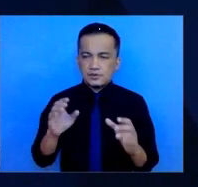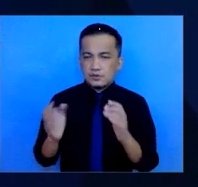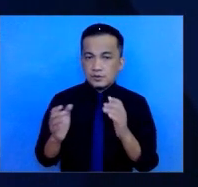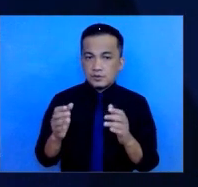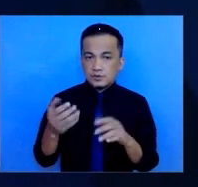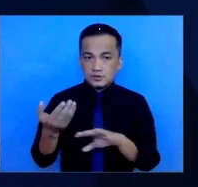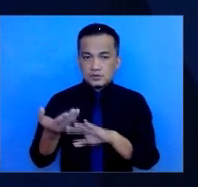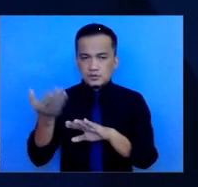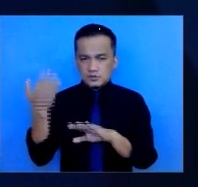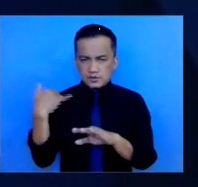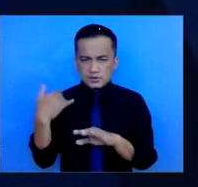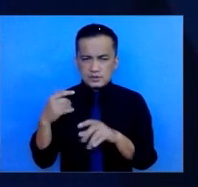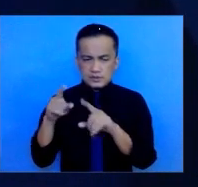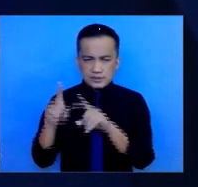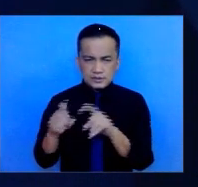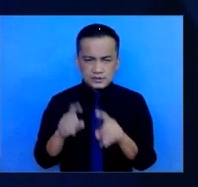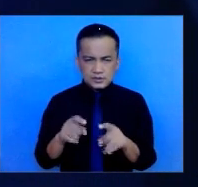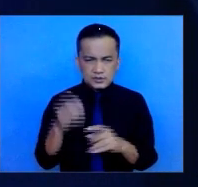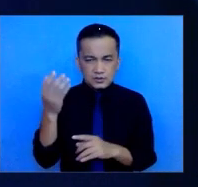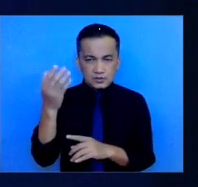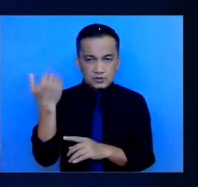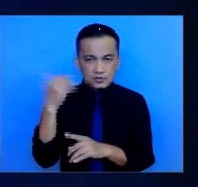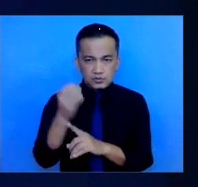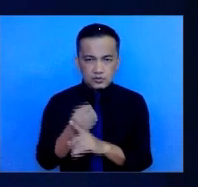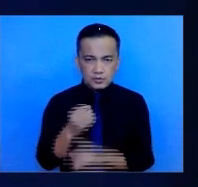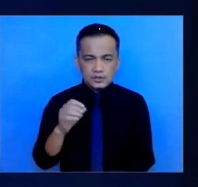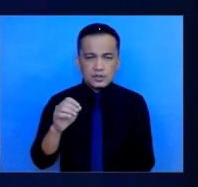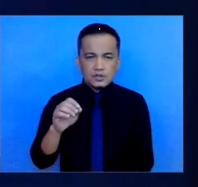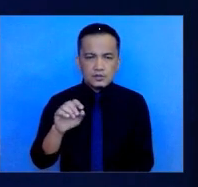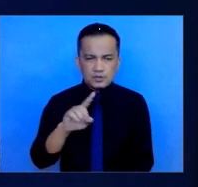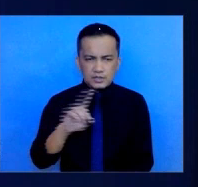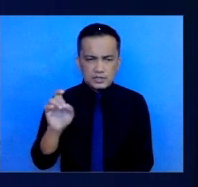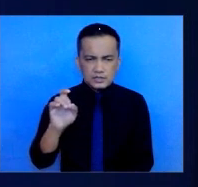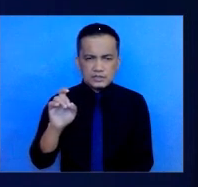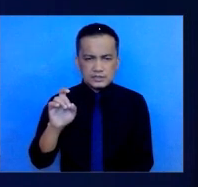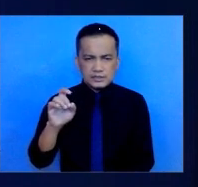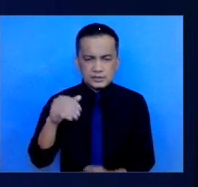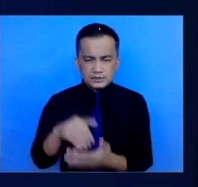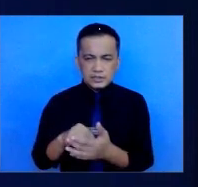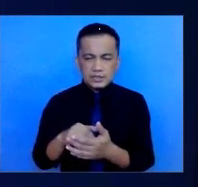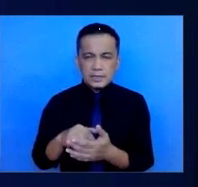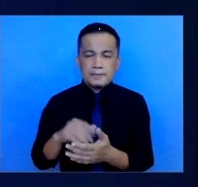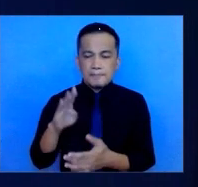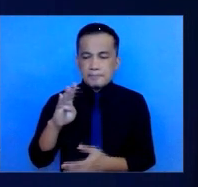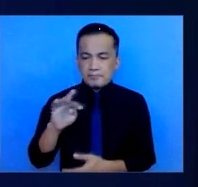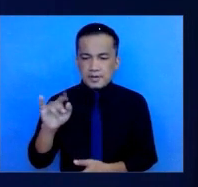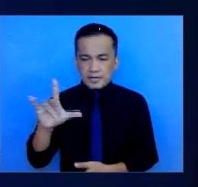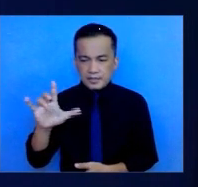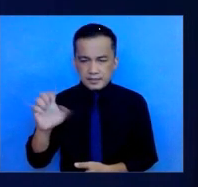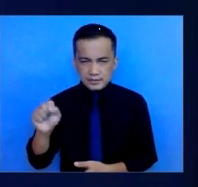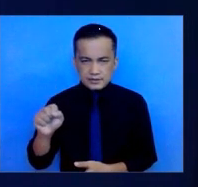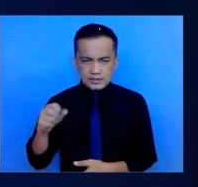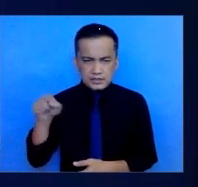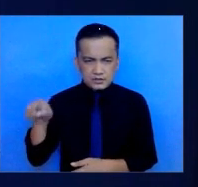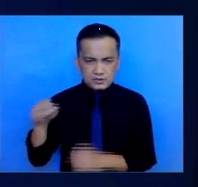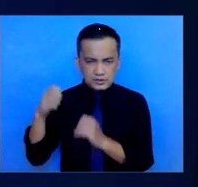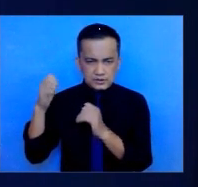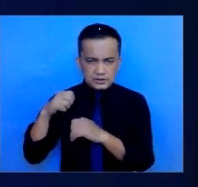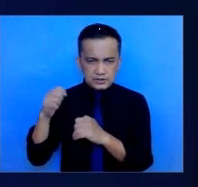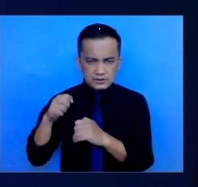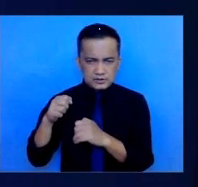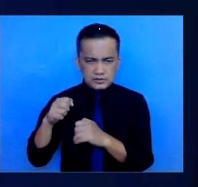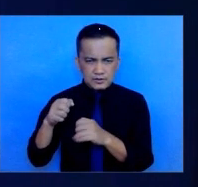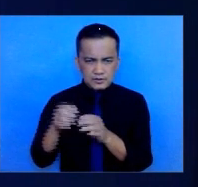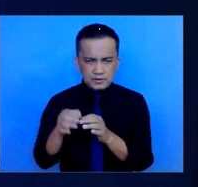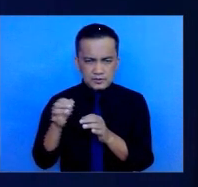testing noong October na 100,000 barrels lang. Ito'y inaasahan po natin na magpupos po nung